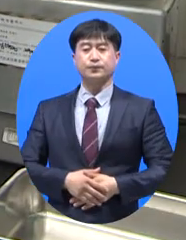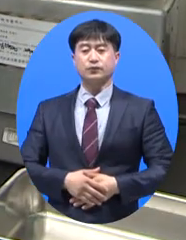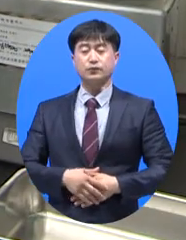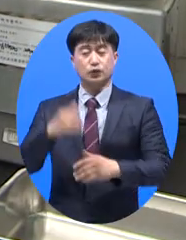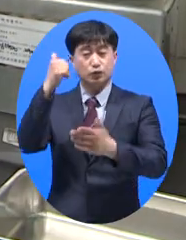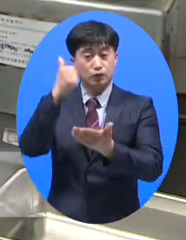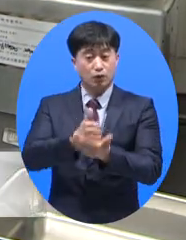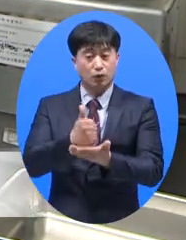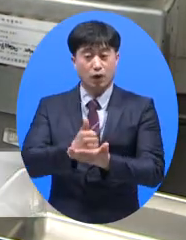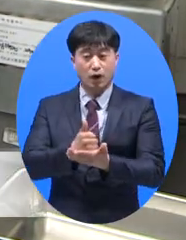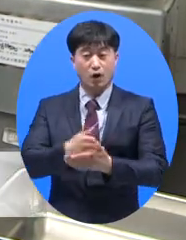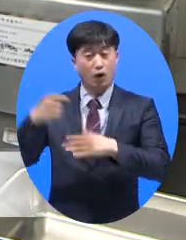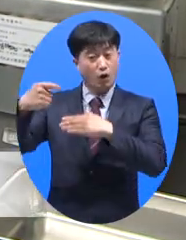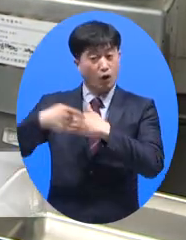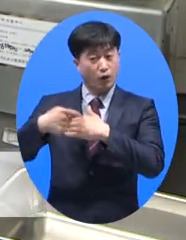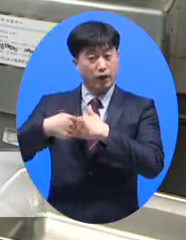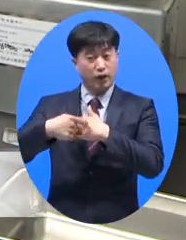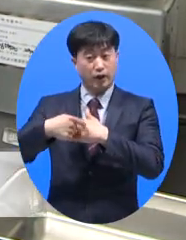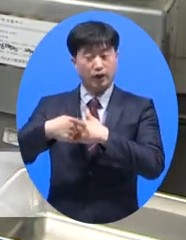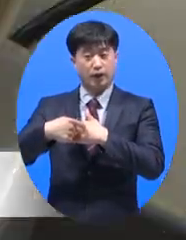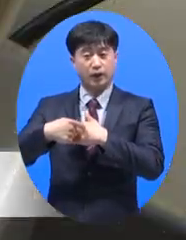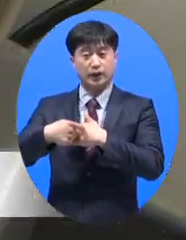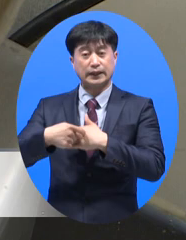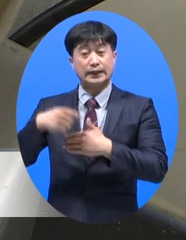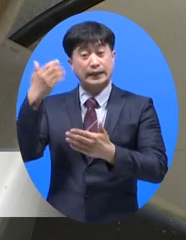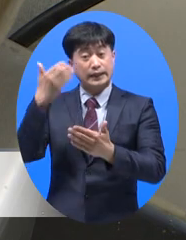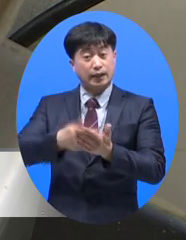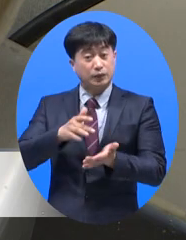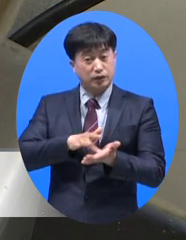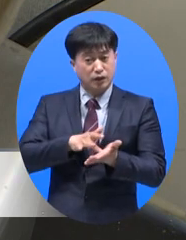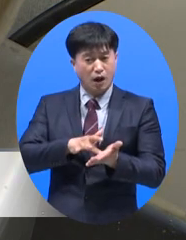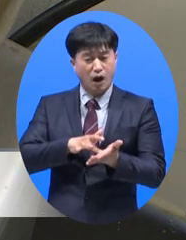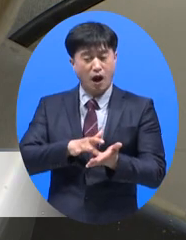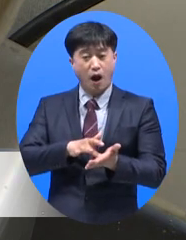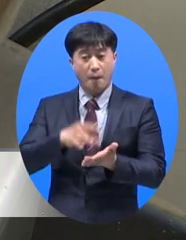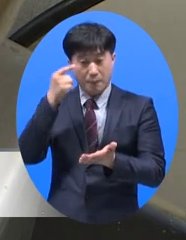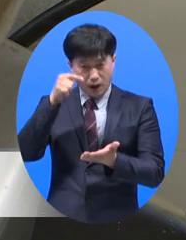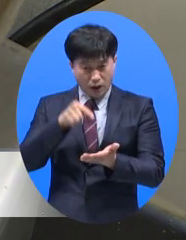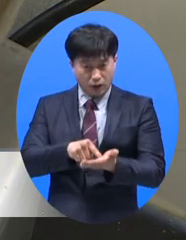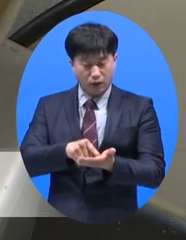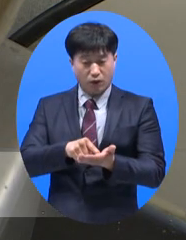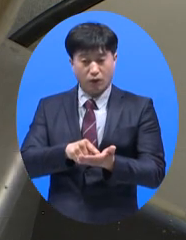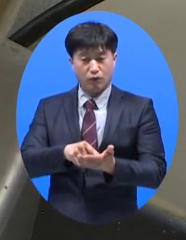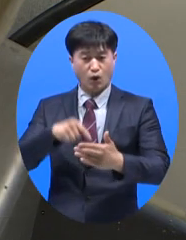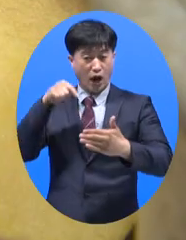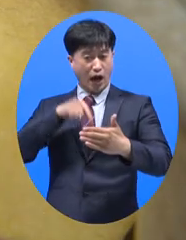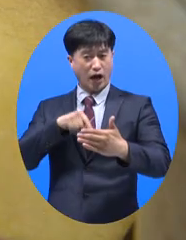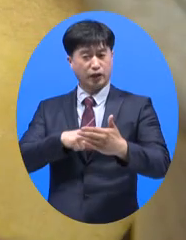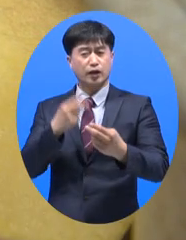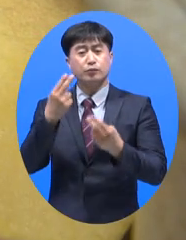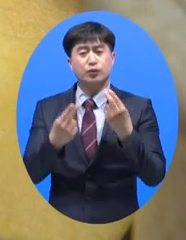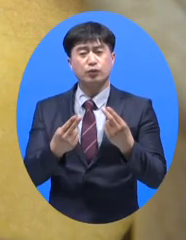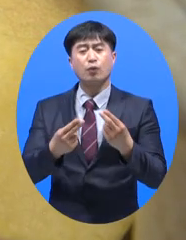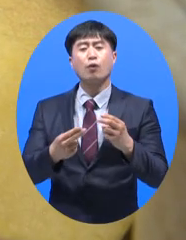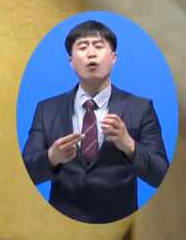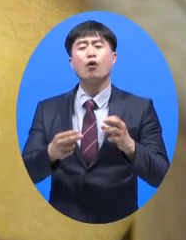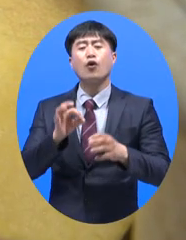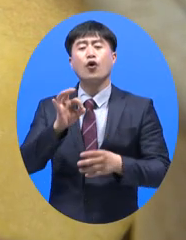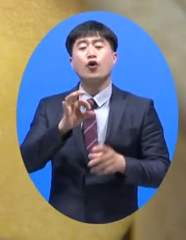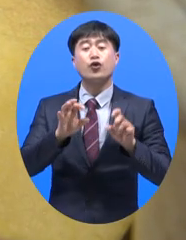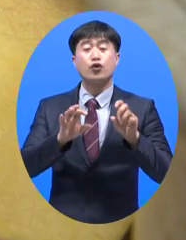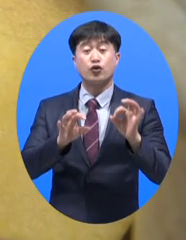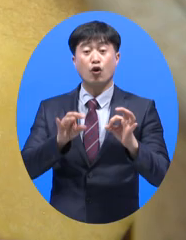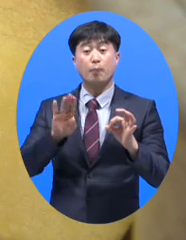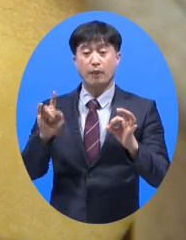조사했습니다. 그 결과 과피, 그러니까 과일 껍질의 잔류농약 검출률이 과육의 10배 이상인